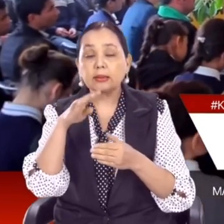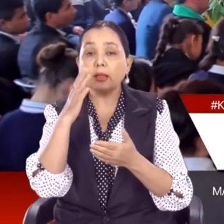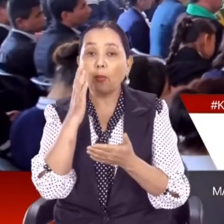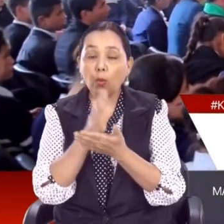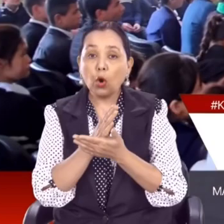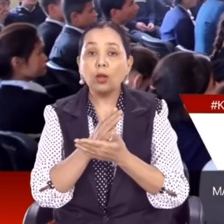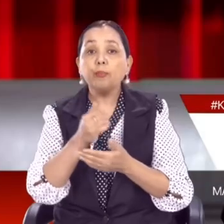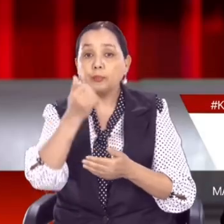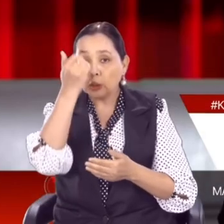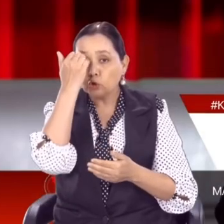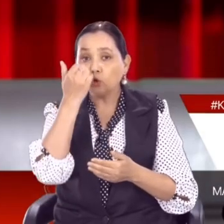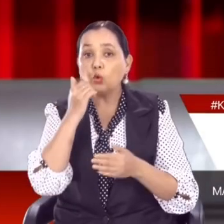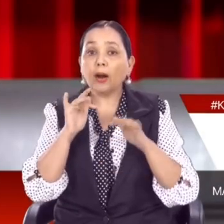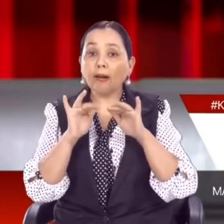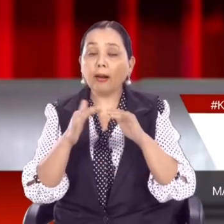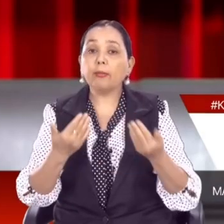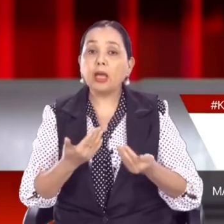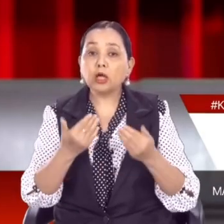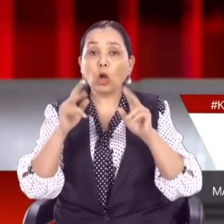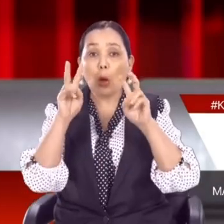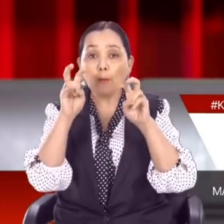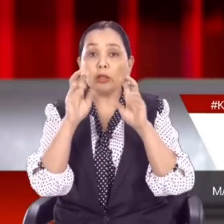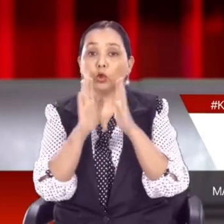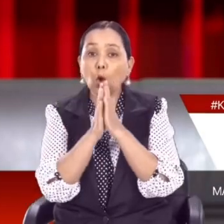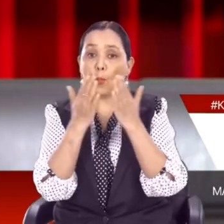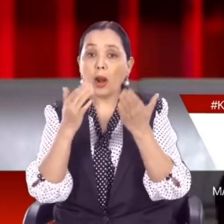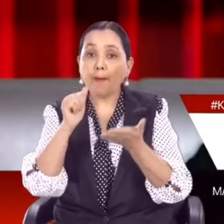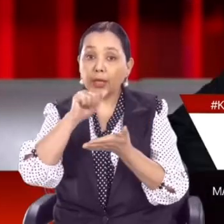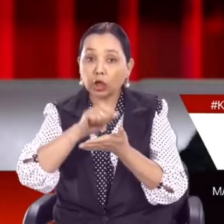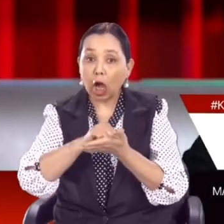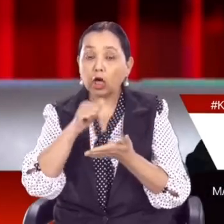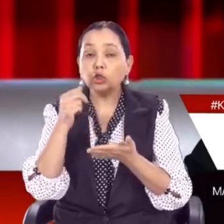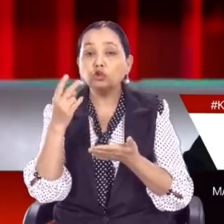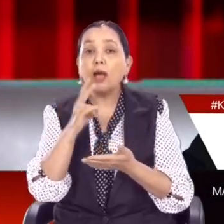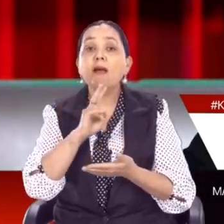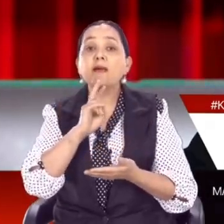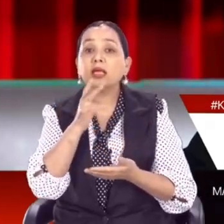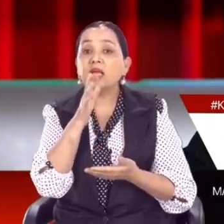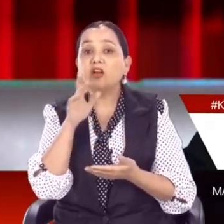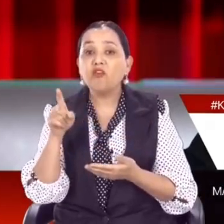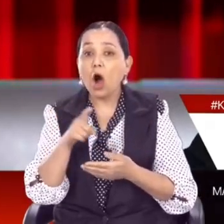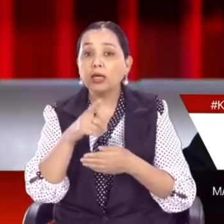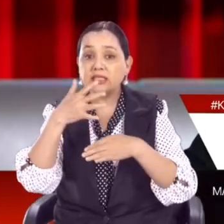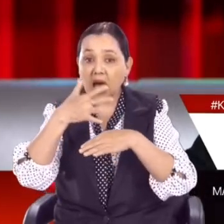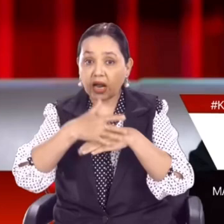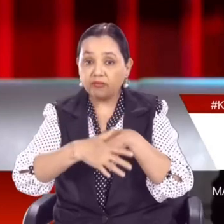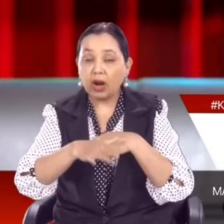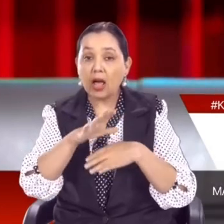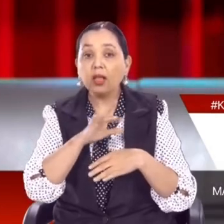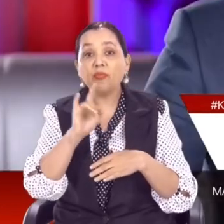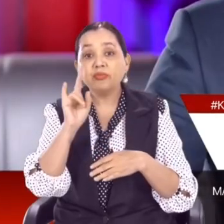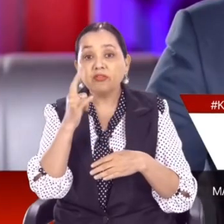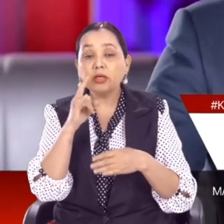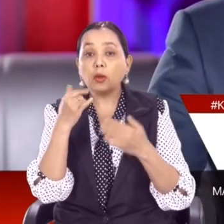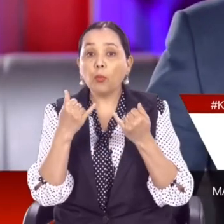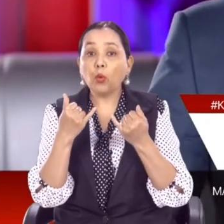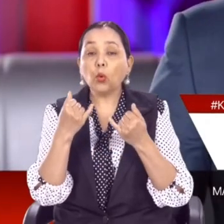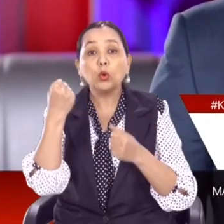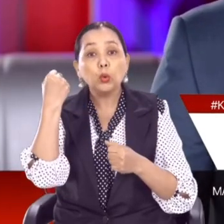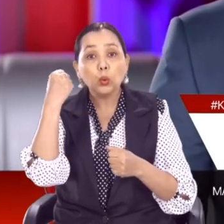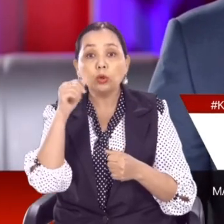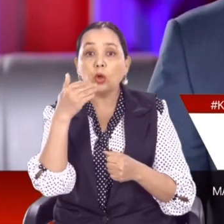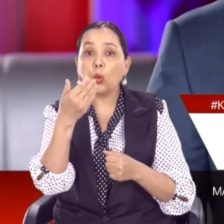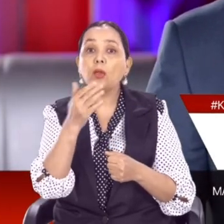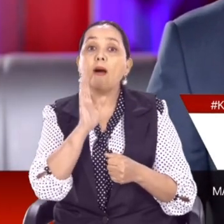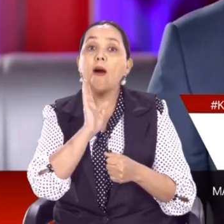ta she'rdan iborat. Shukr qilib yashayman to'plamini yaratish uchun ijodkor 2 yil vaqt sarfladi va farzandining